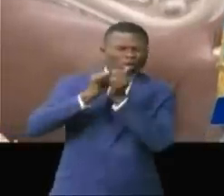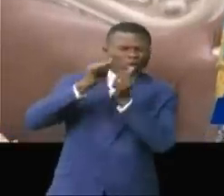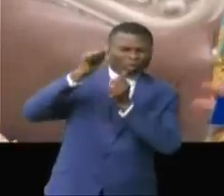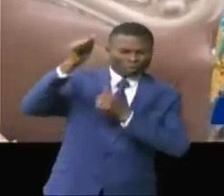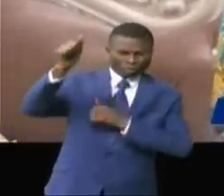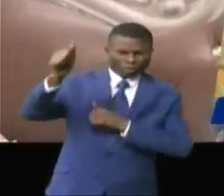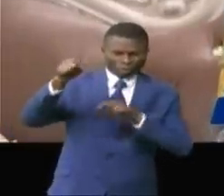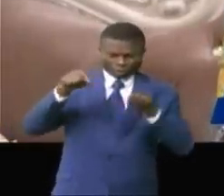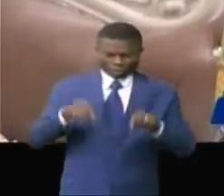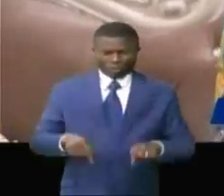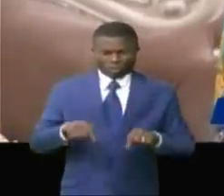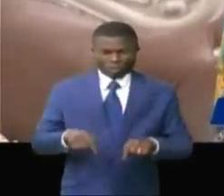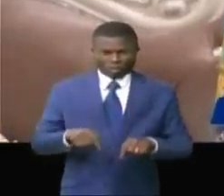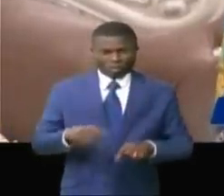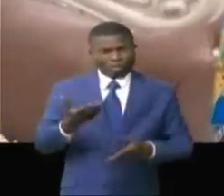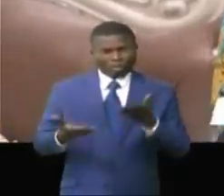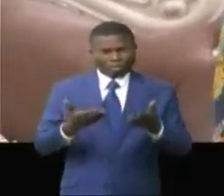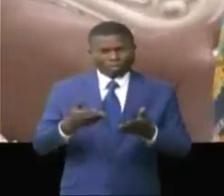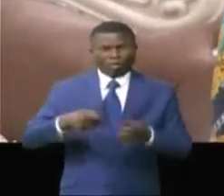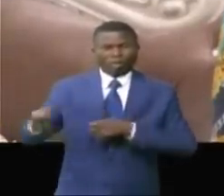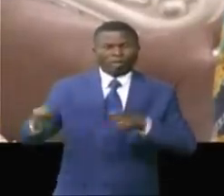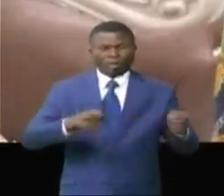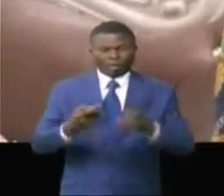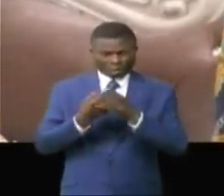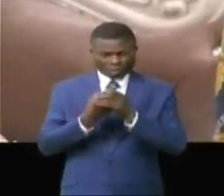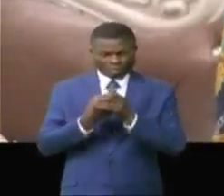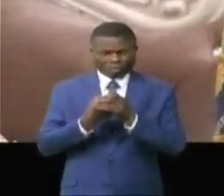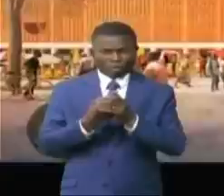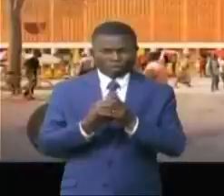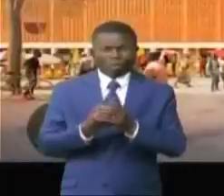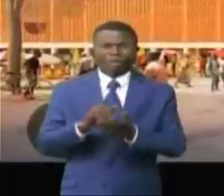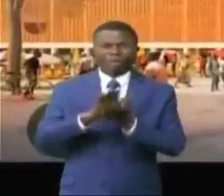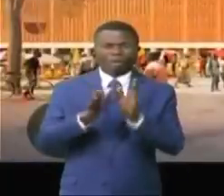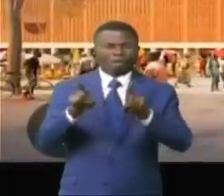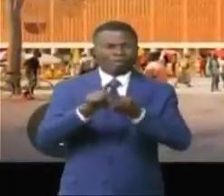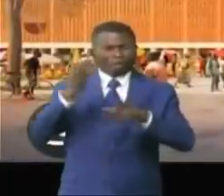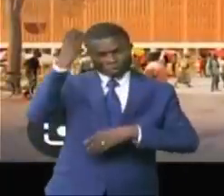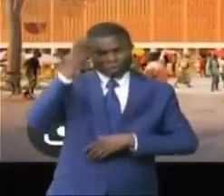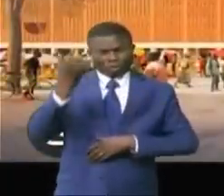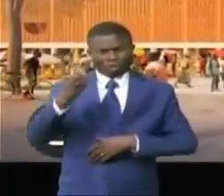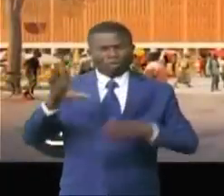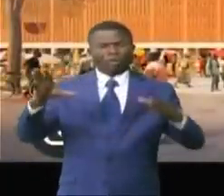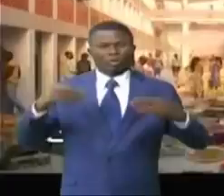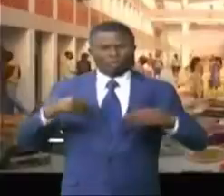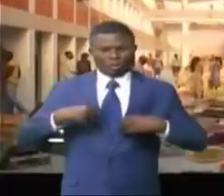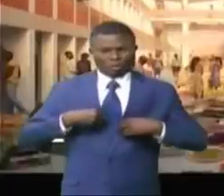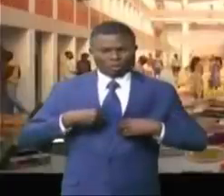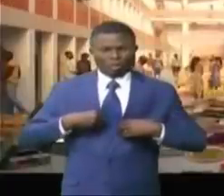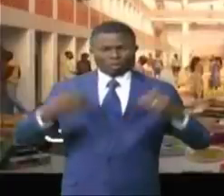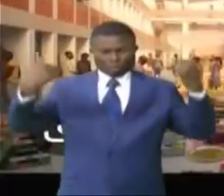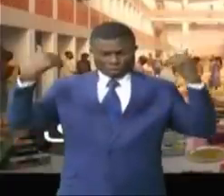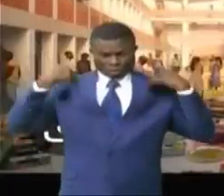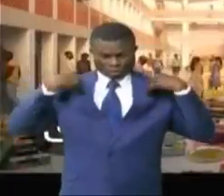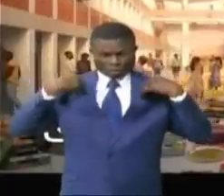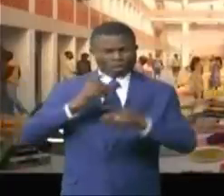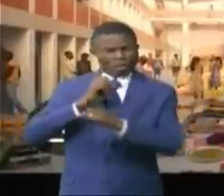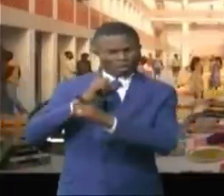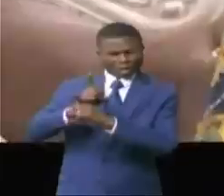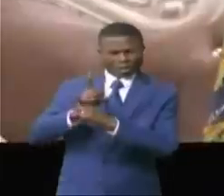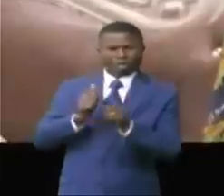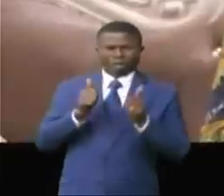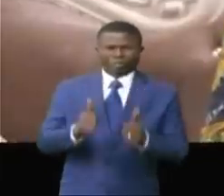Et aujourd'hui, je crois que le marché sera moderne et nous osons croire que les gestionnaires vont garder ça en pristine